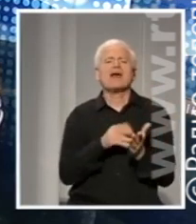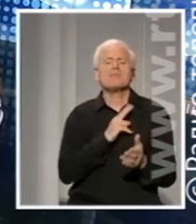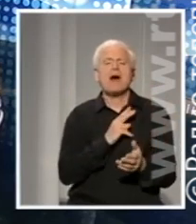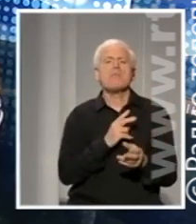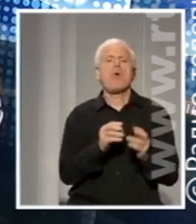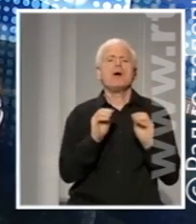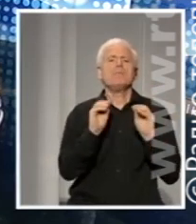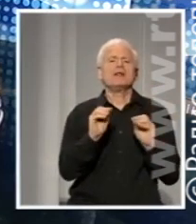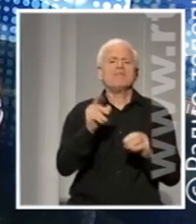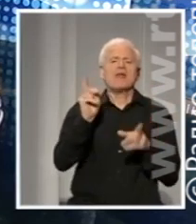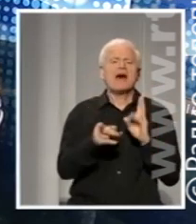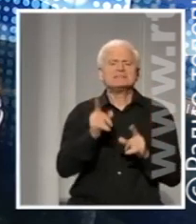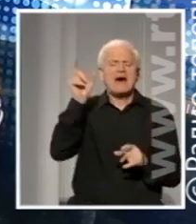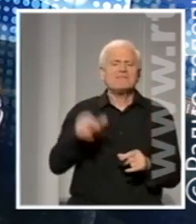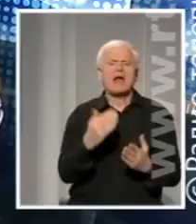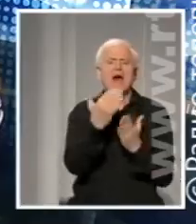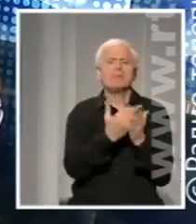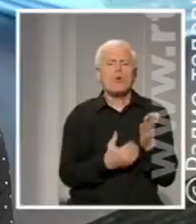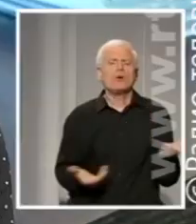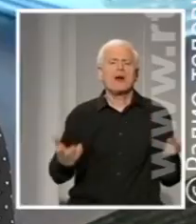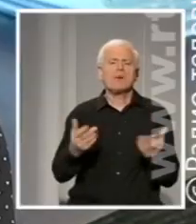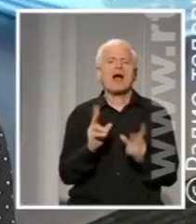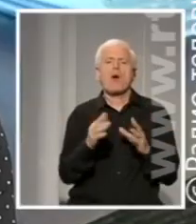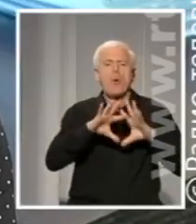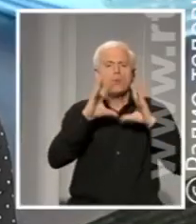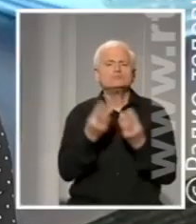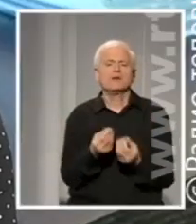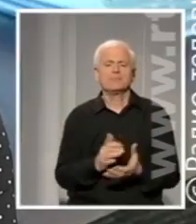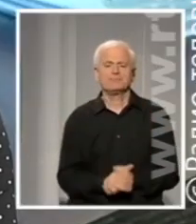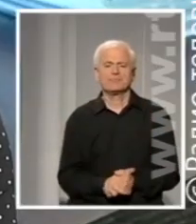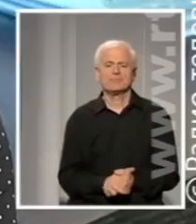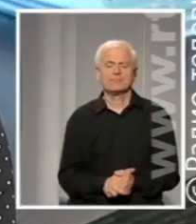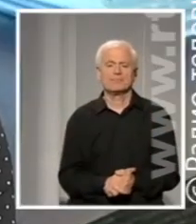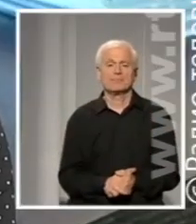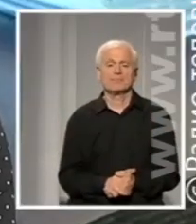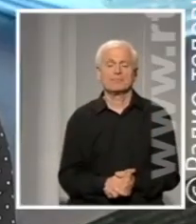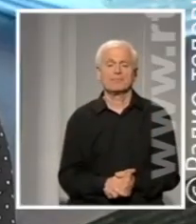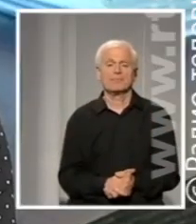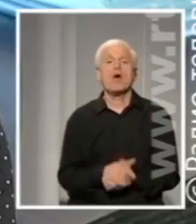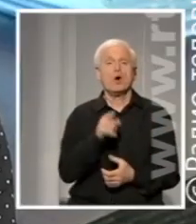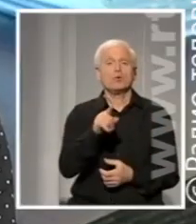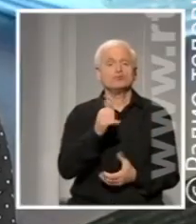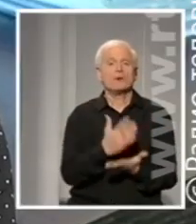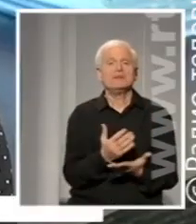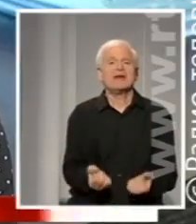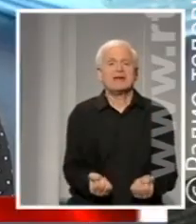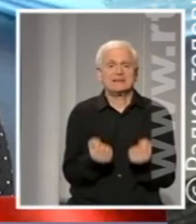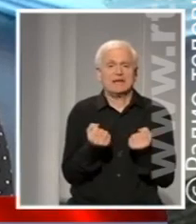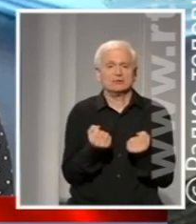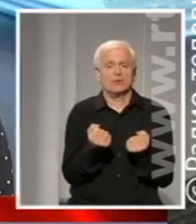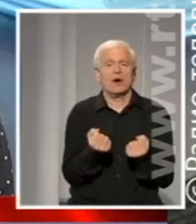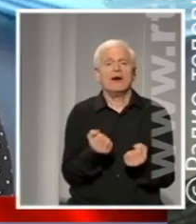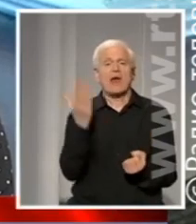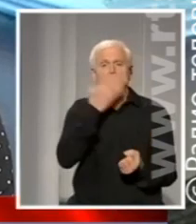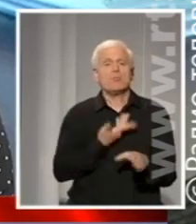bismo uspeli sve da edukujemo na najbolji način? To će biti prosto da kažemo teško izvodljivo da pokrijemo